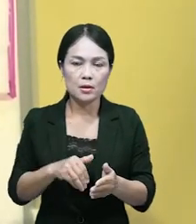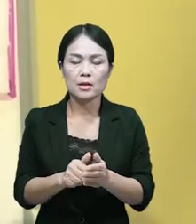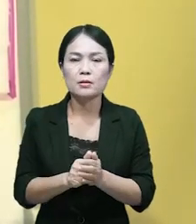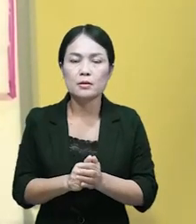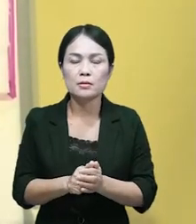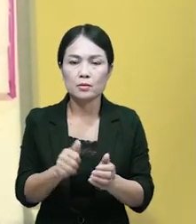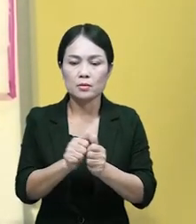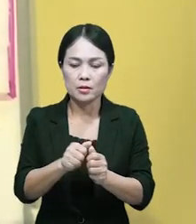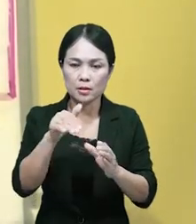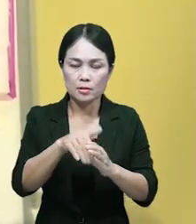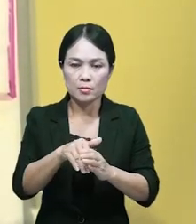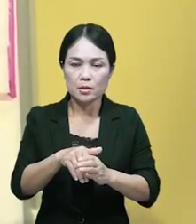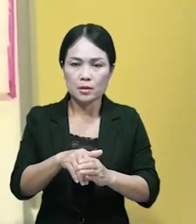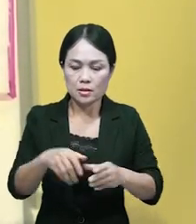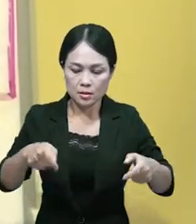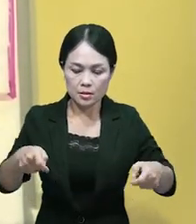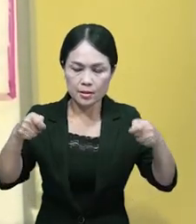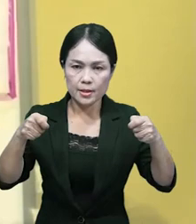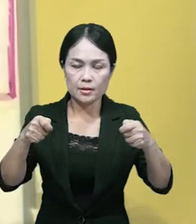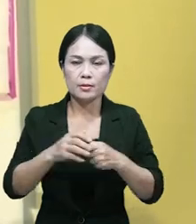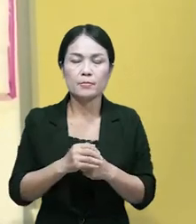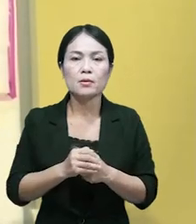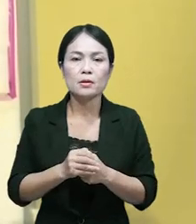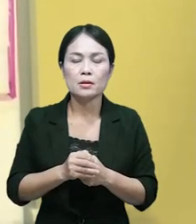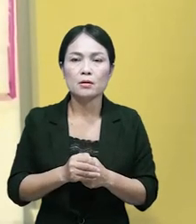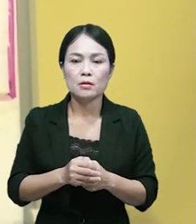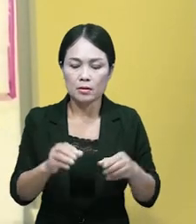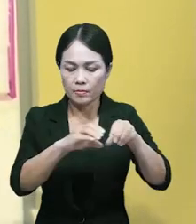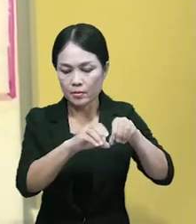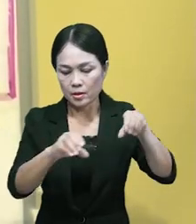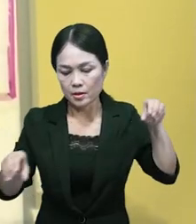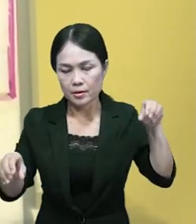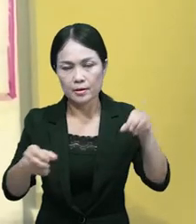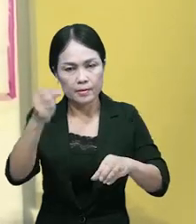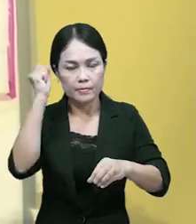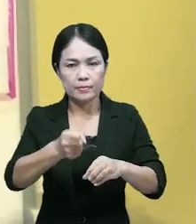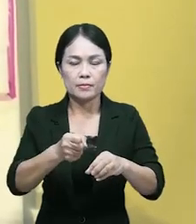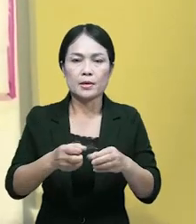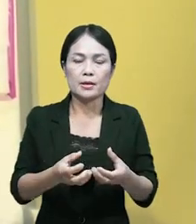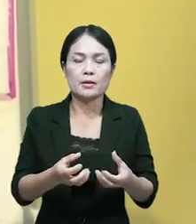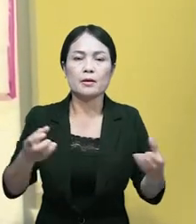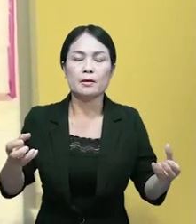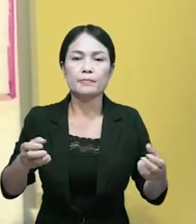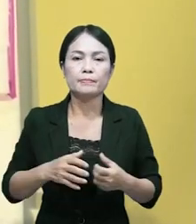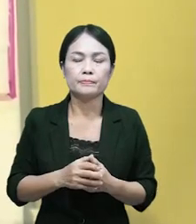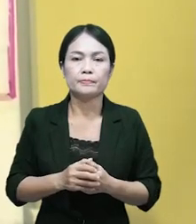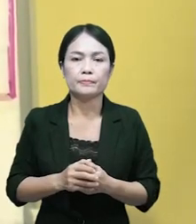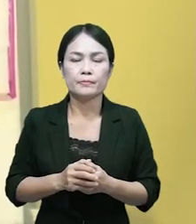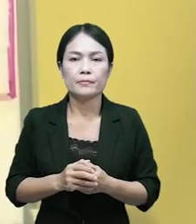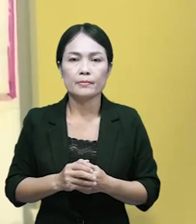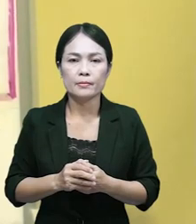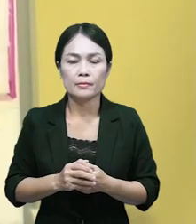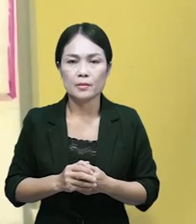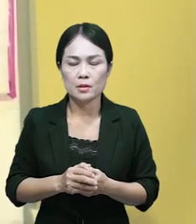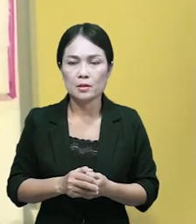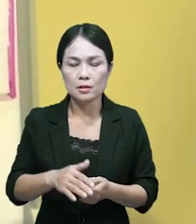បាលនៅក្នុងឆ្នាំងគាត់យកដំបងវាយឆ្នាំងនោះបំបែក